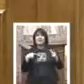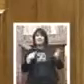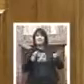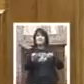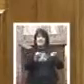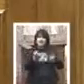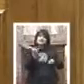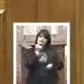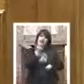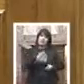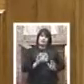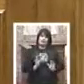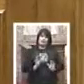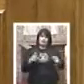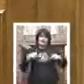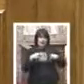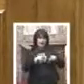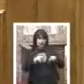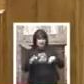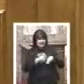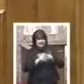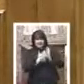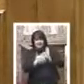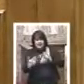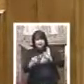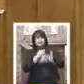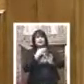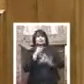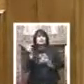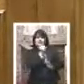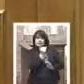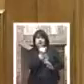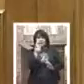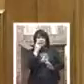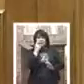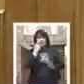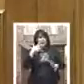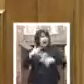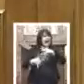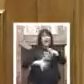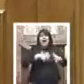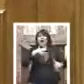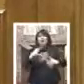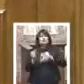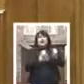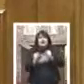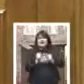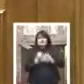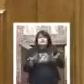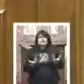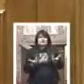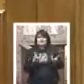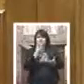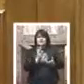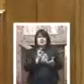να δημιουργηθεί. Γιατί σε μια περίοδο που χρειάζεται επιγόντως να βγούμε από το χαοτικό περιβάλλον ενός